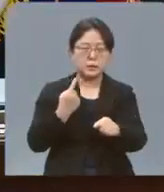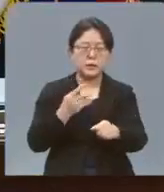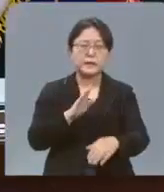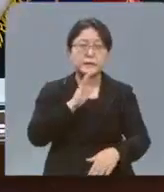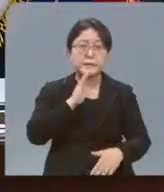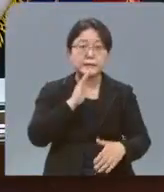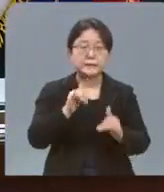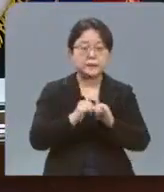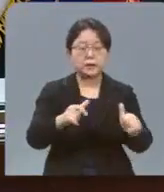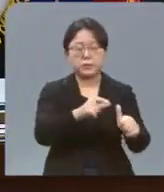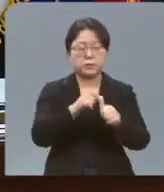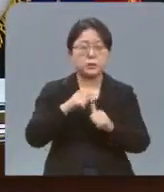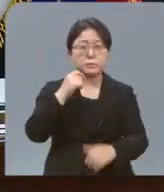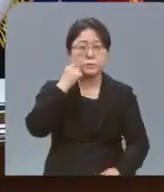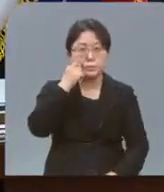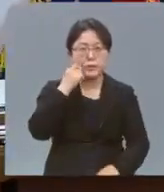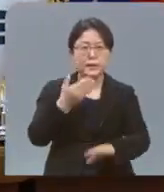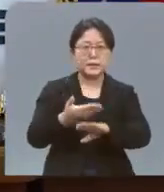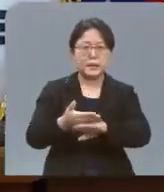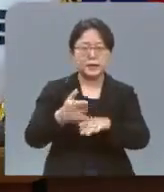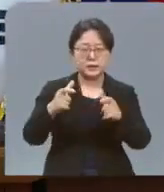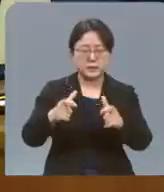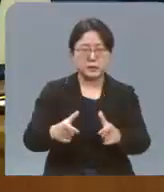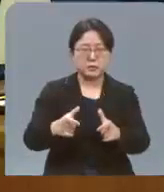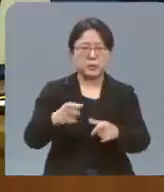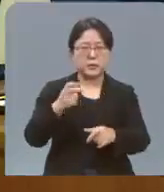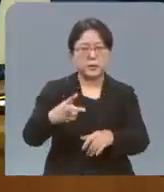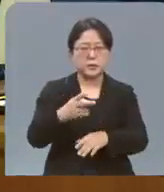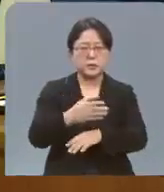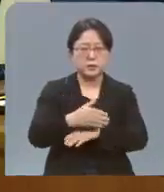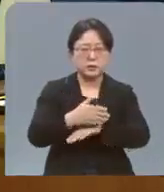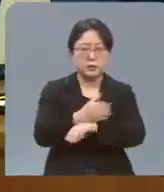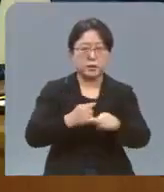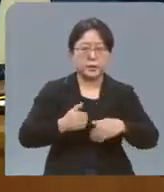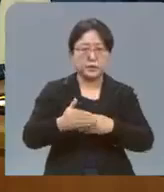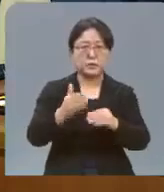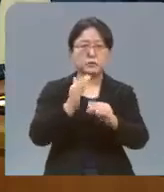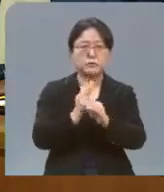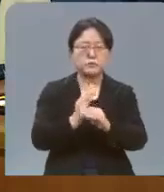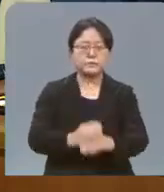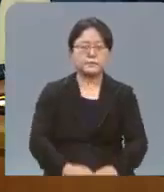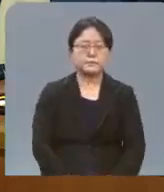실제 인력을 지원받지 못해 다른 지역 도시와 협약을 추진해왔습니다.